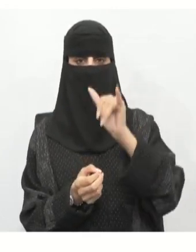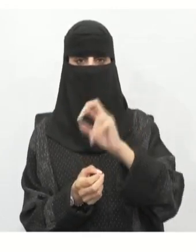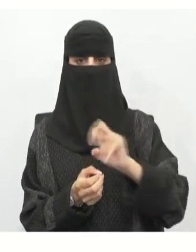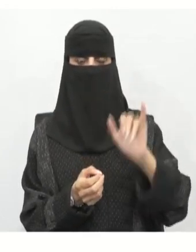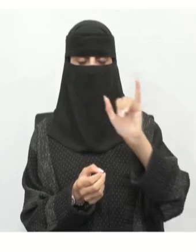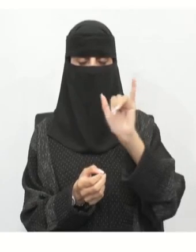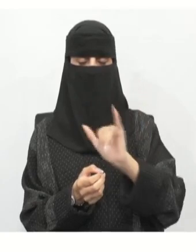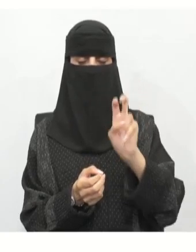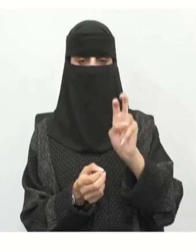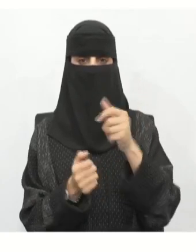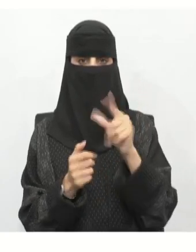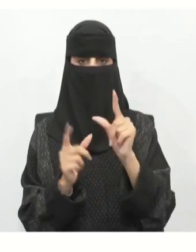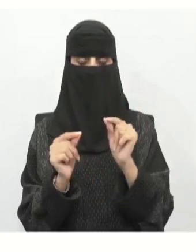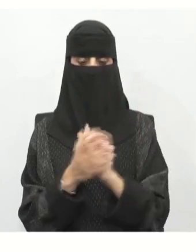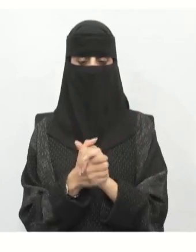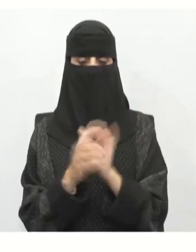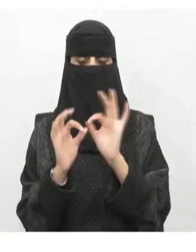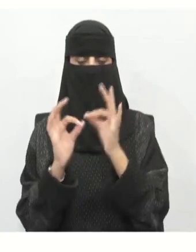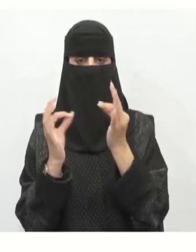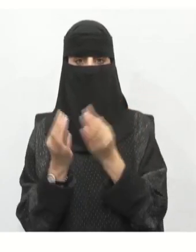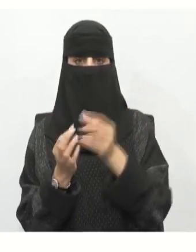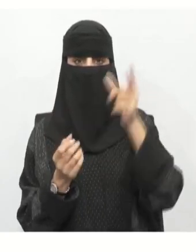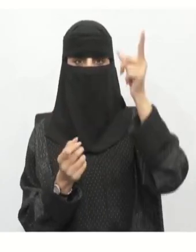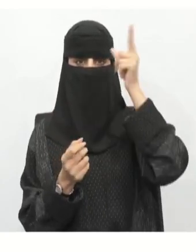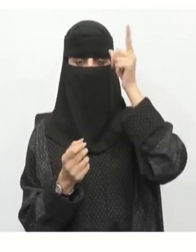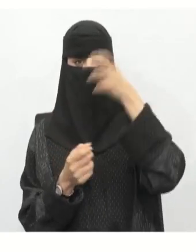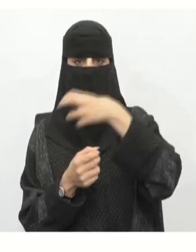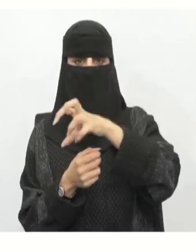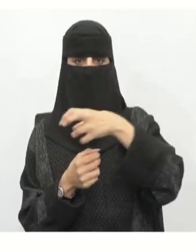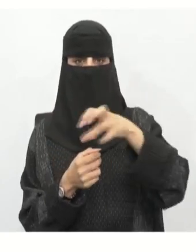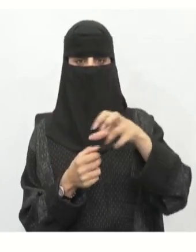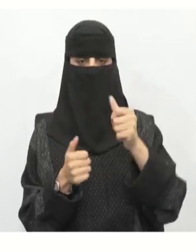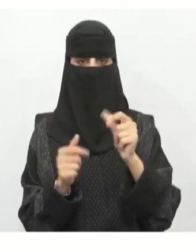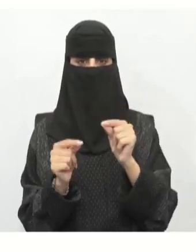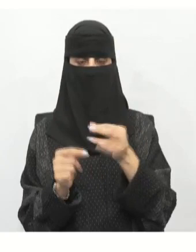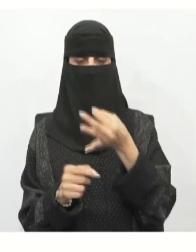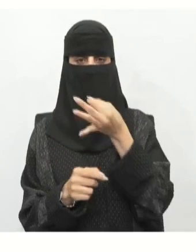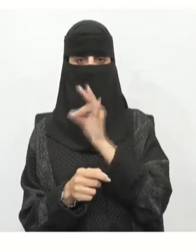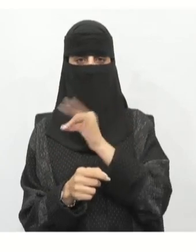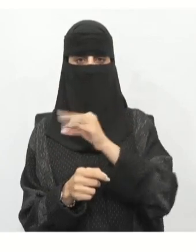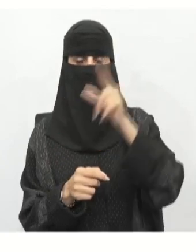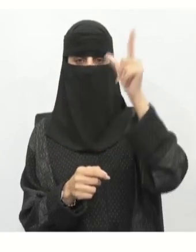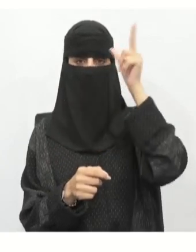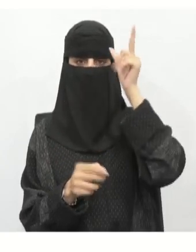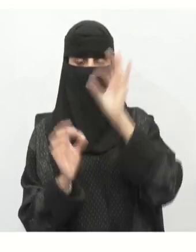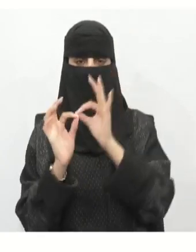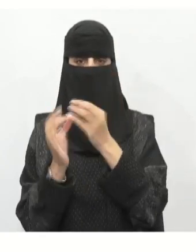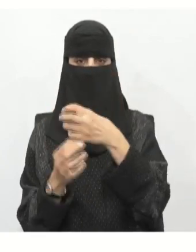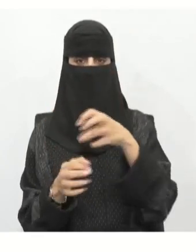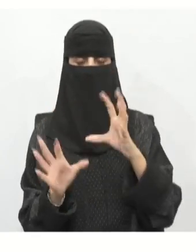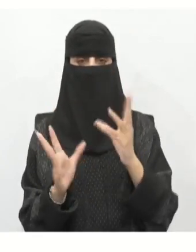مجموعه الحليب ومشتقاته فائده مجموعه الحليب ومشتقاته بارك الله